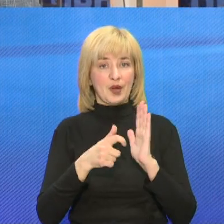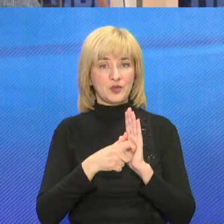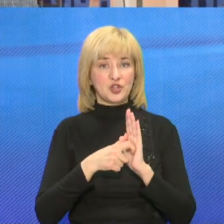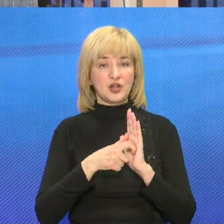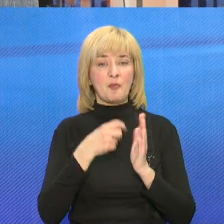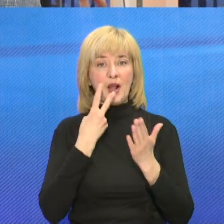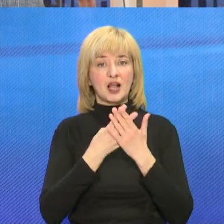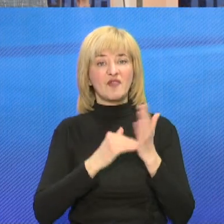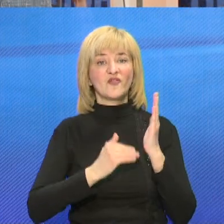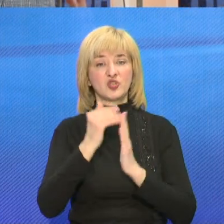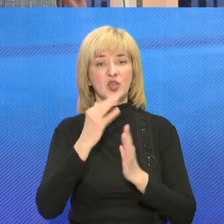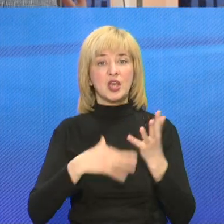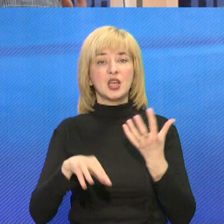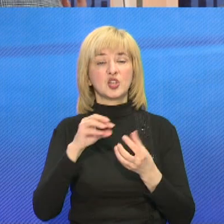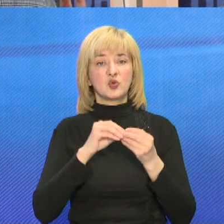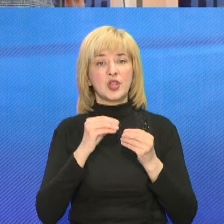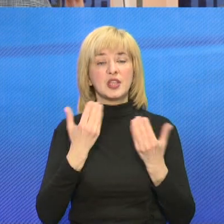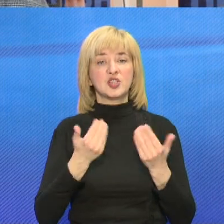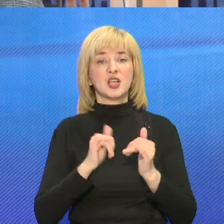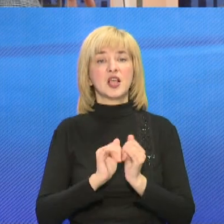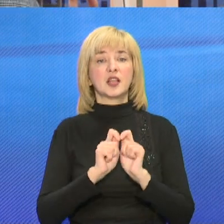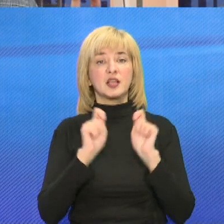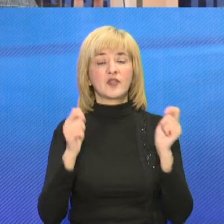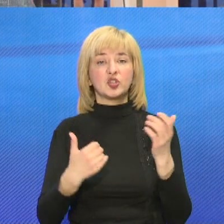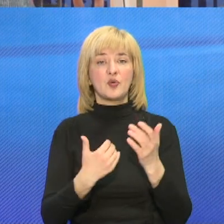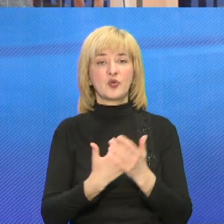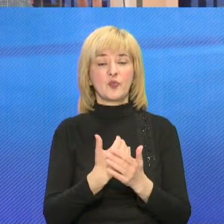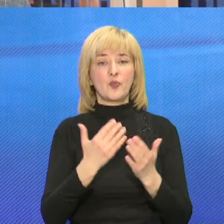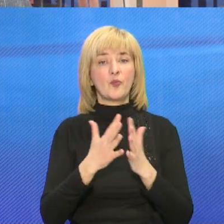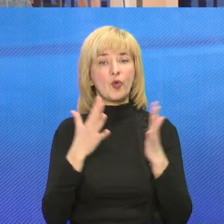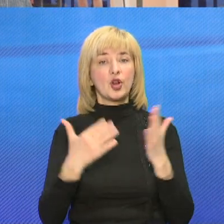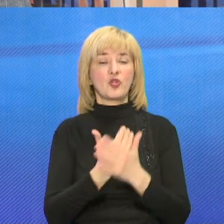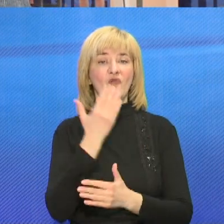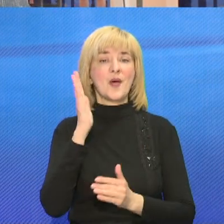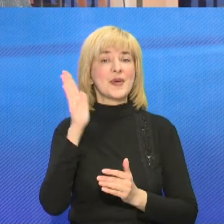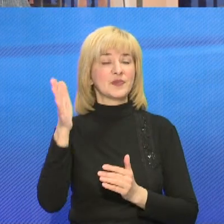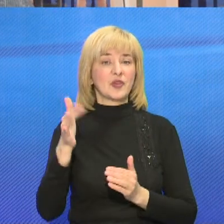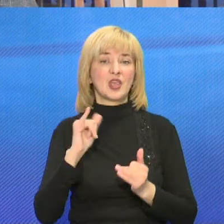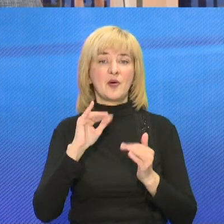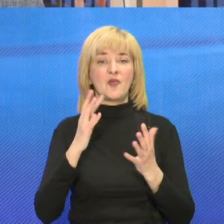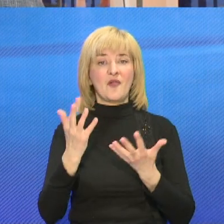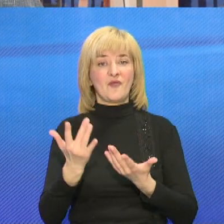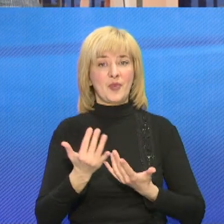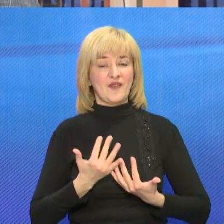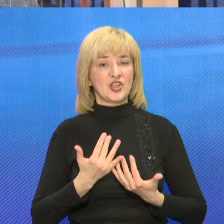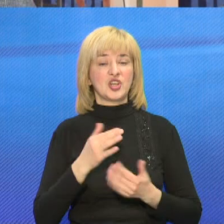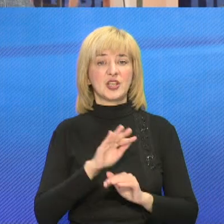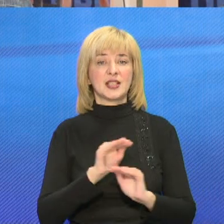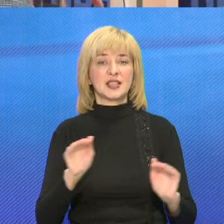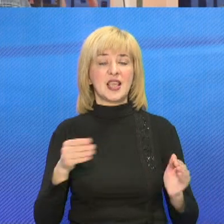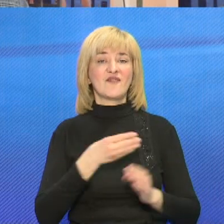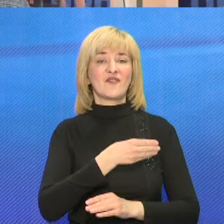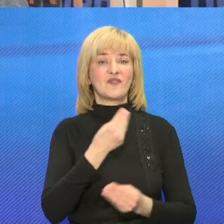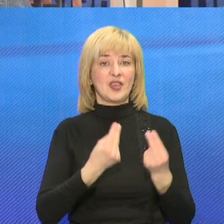нас открываются еще более новые перспективы, и в том числе по отбору новых учащихся, по привлечению детей в настольный теннис. И, может быть, мы как